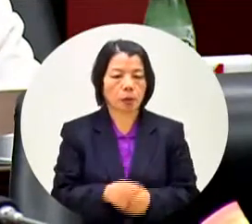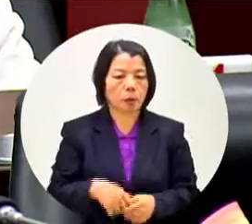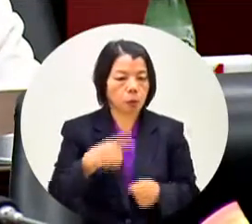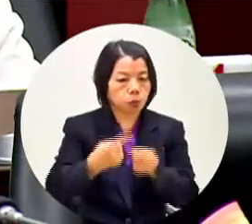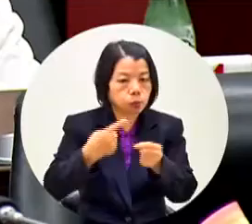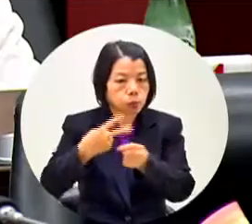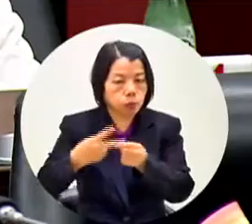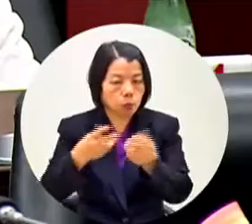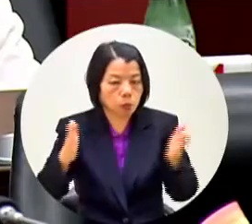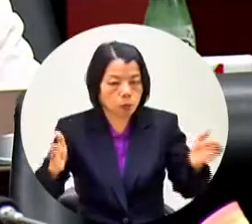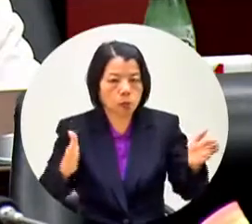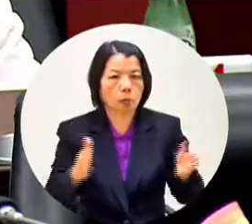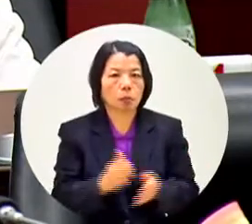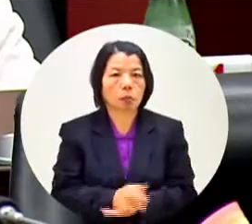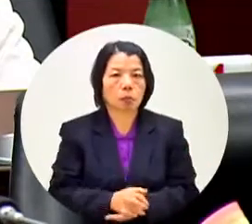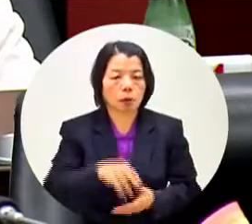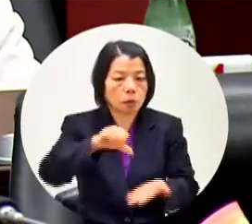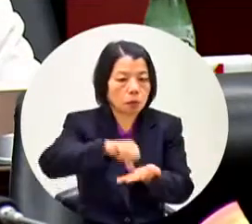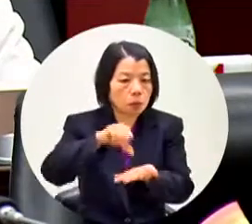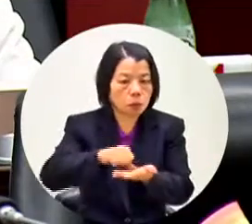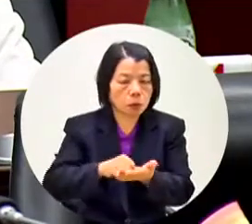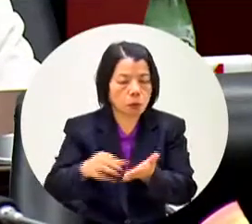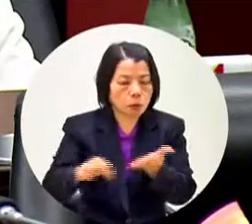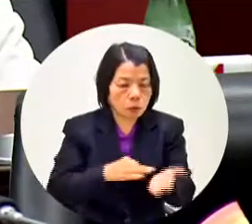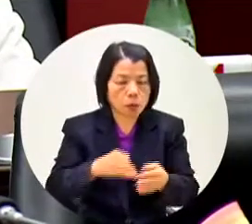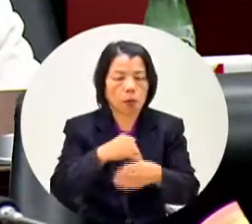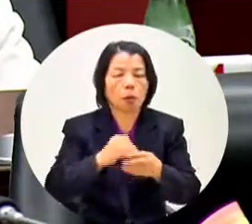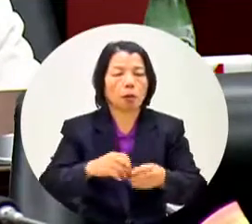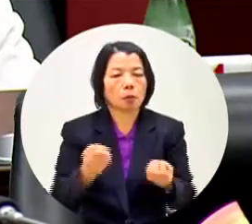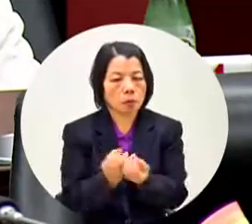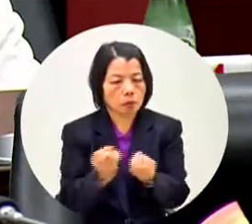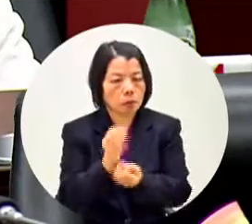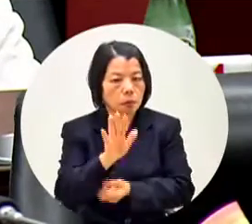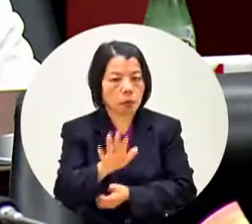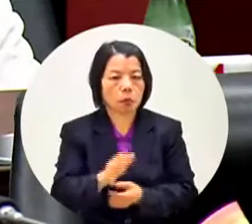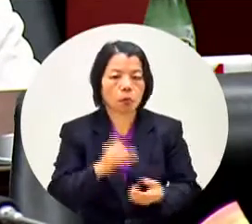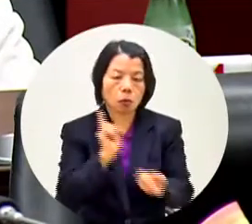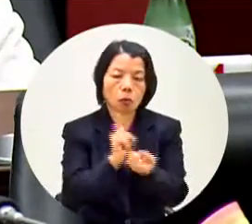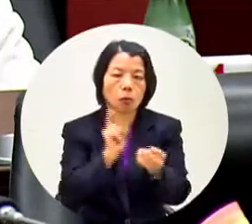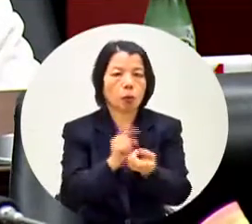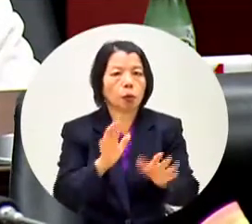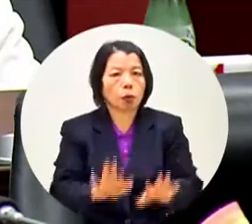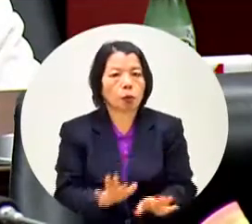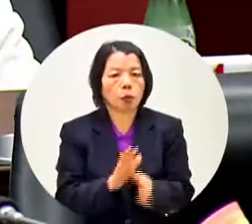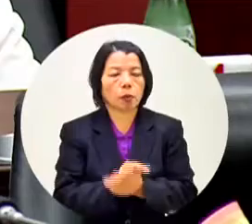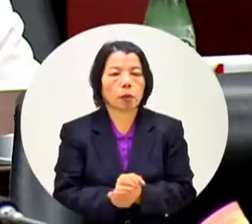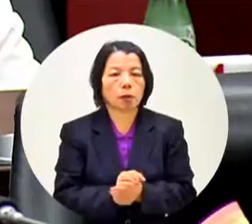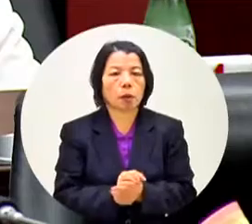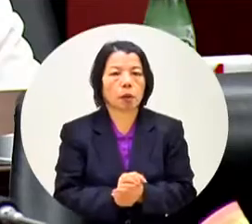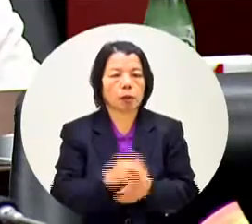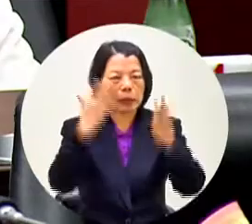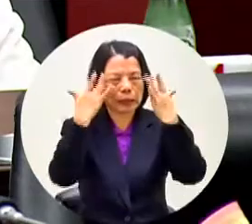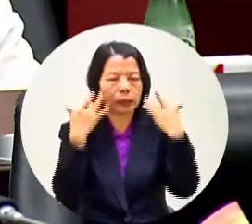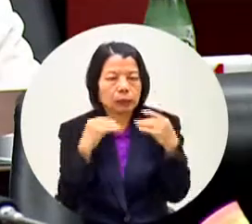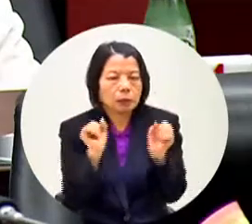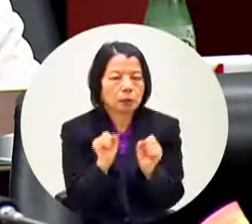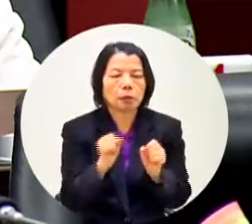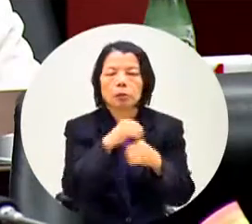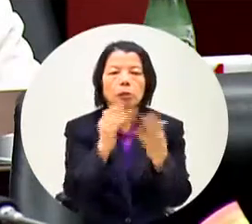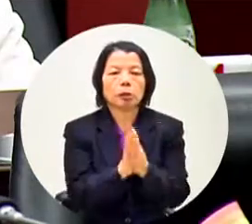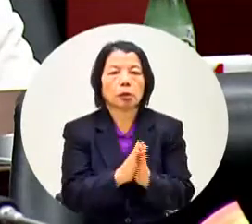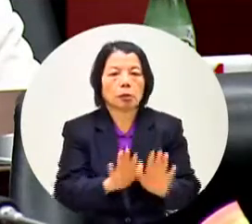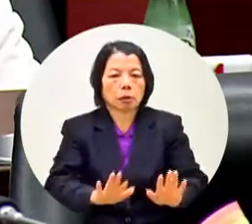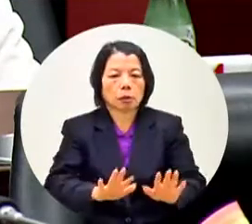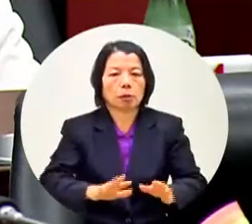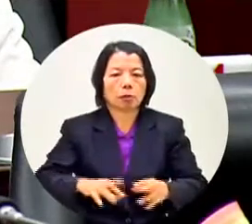是凤梨，那凤梨在这1-2年内好它的产销也出现了一些问题，那可能是因为暖冬使得